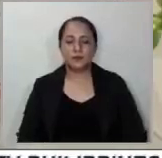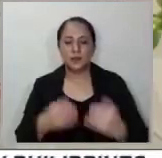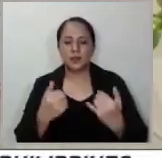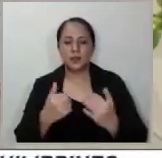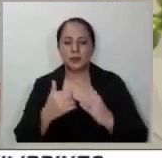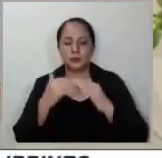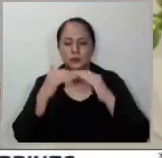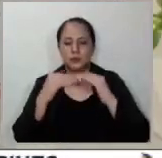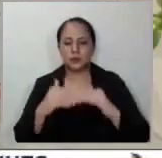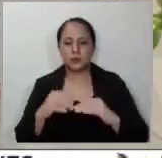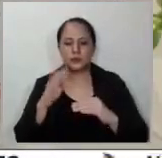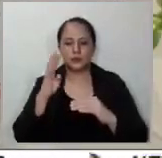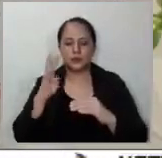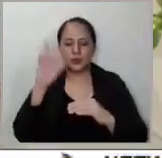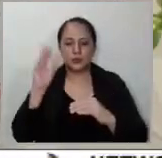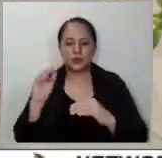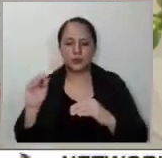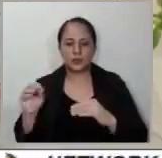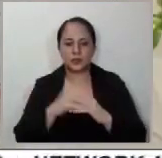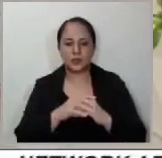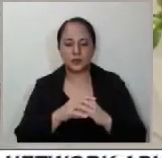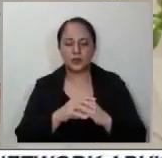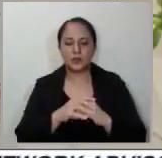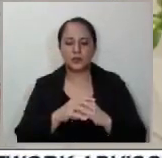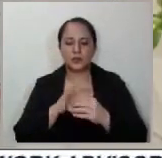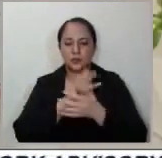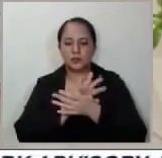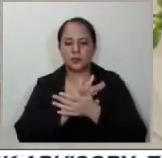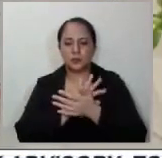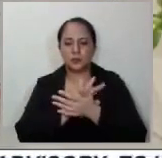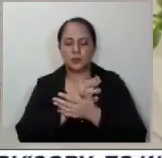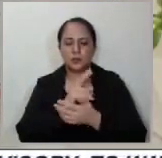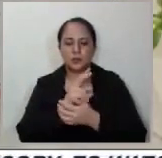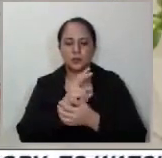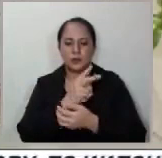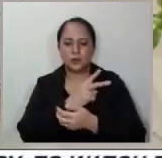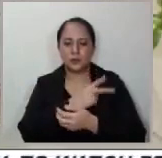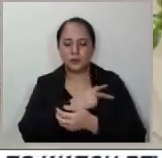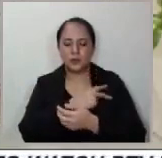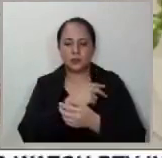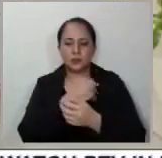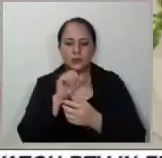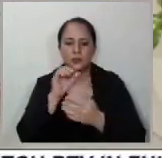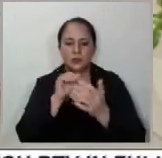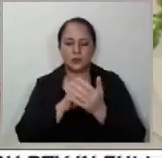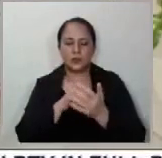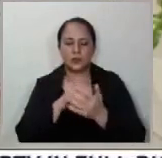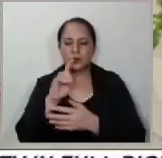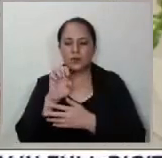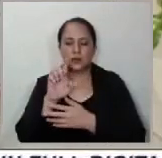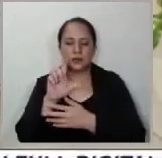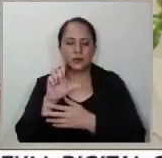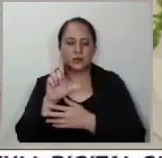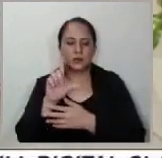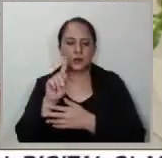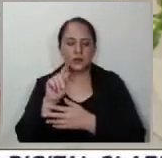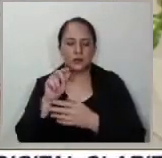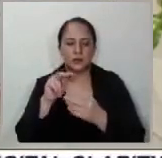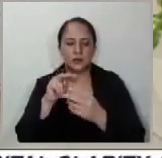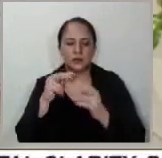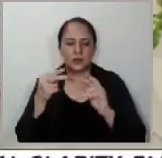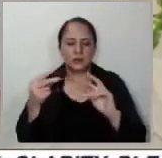Bumaba sa 40% ang kakayahan ng COVID-19 vaccines na pigilan ang pagkalat ng Delta variant ayon sa World